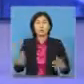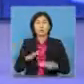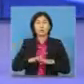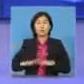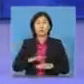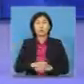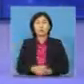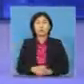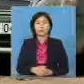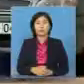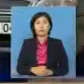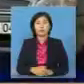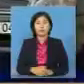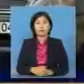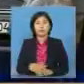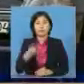территория.